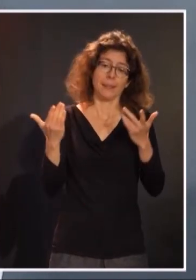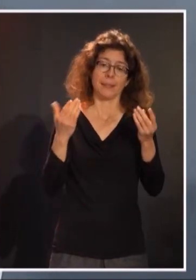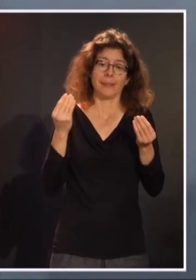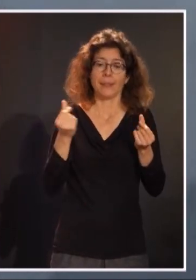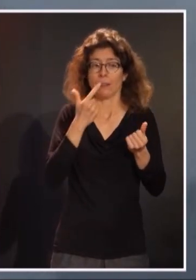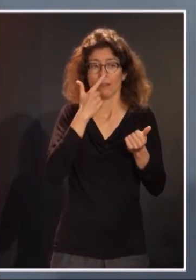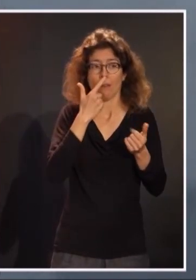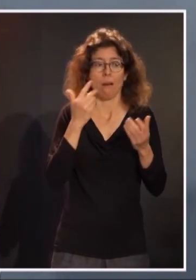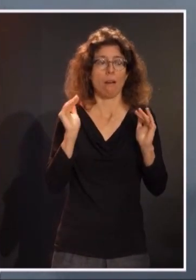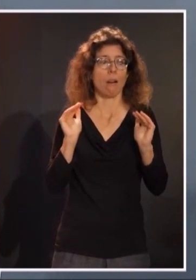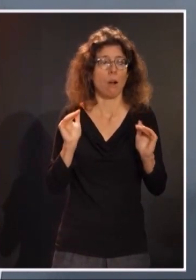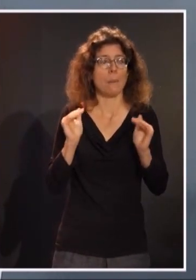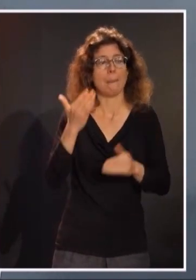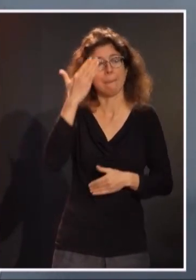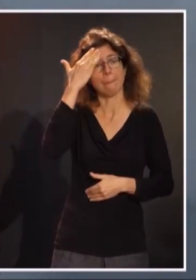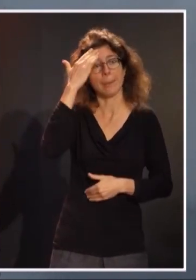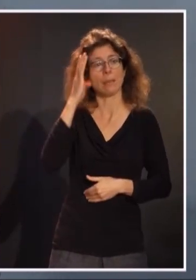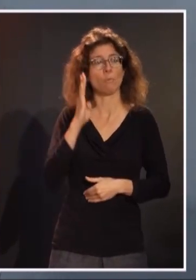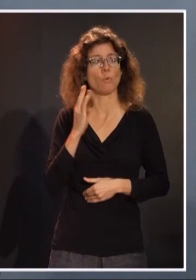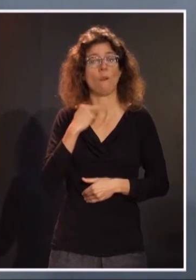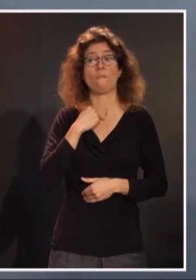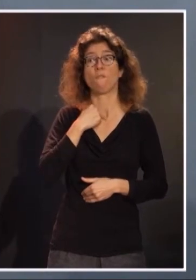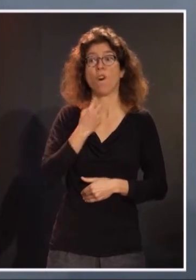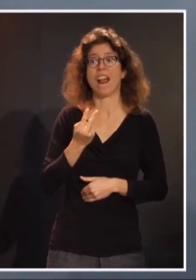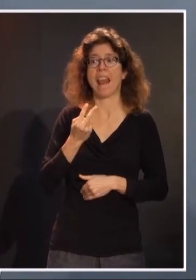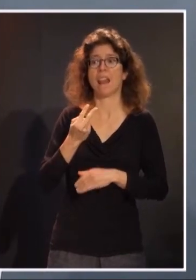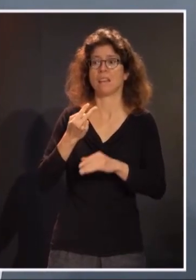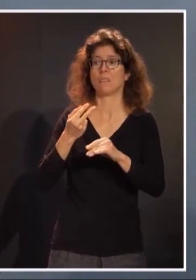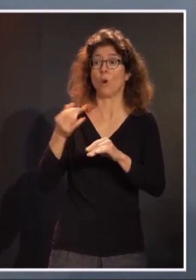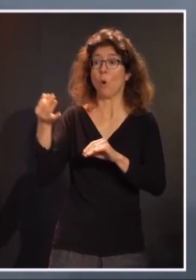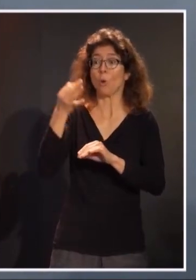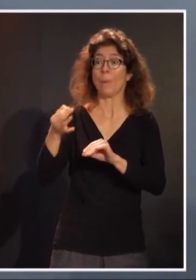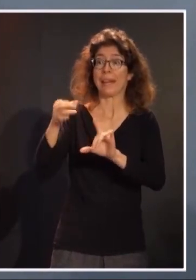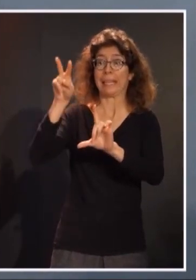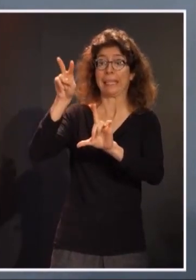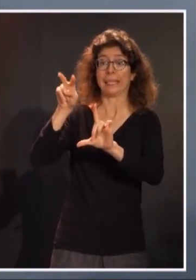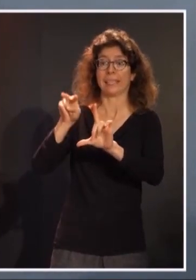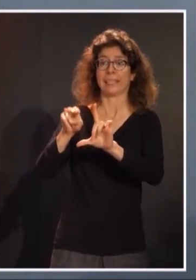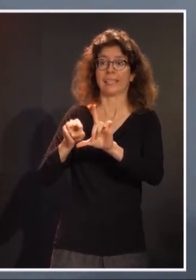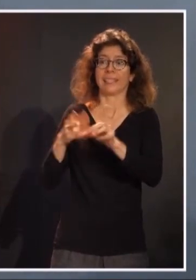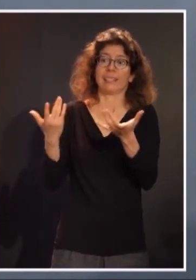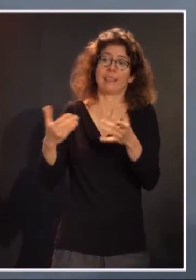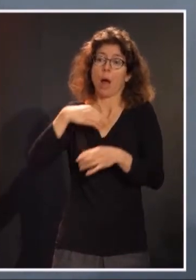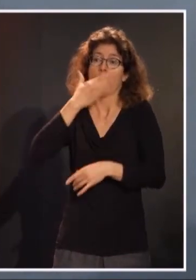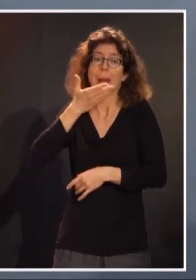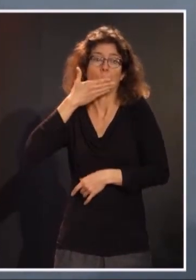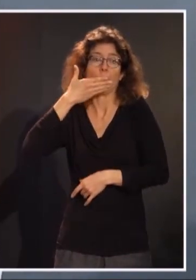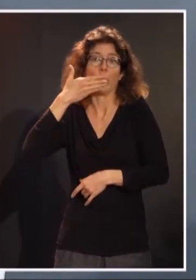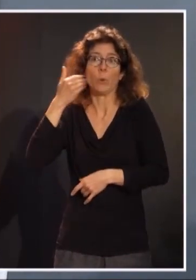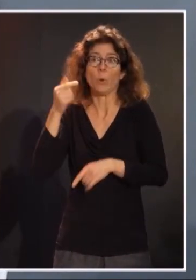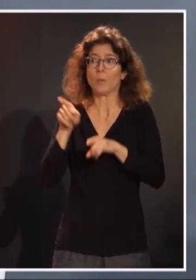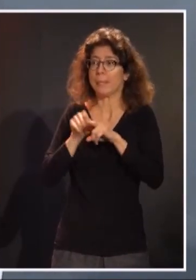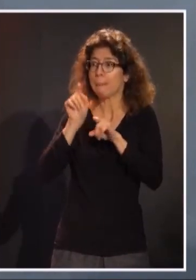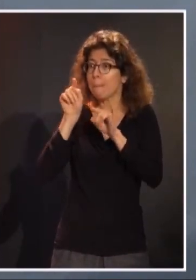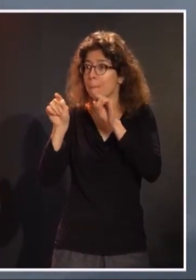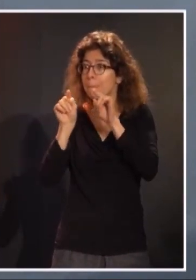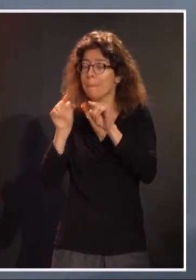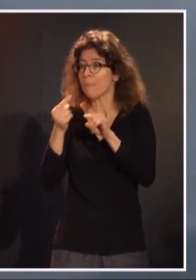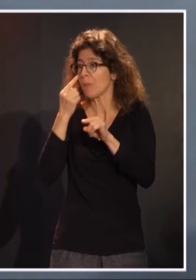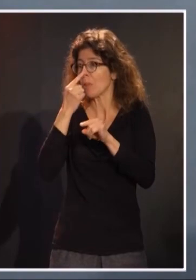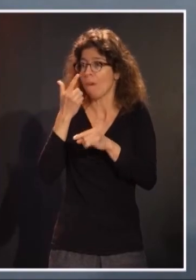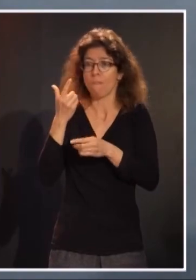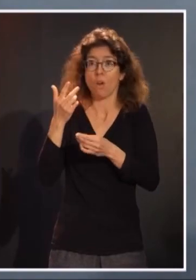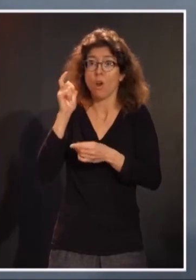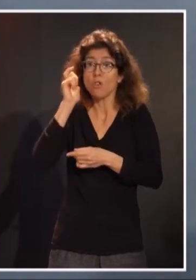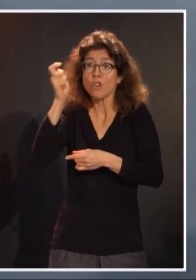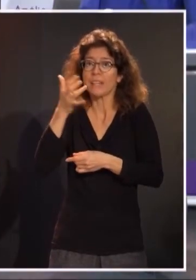beaucoup plus facile et plus intuitif. Il n'y a pas besoin de passer par d'autres applications, etc. Et après,